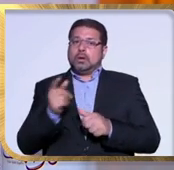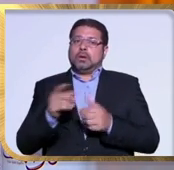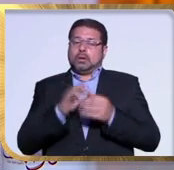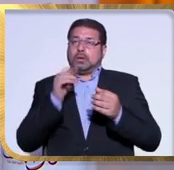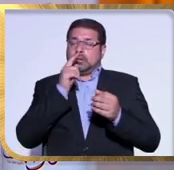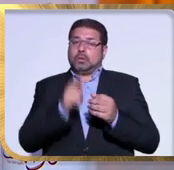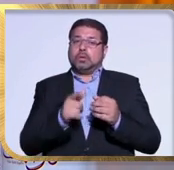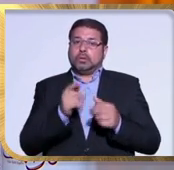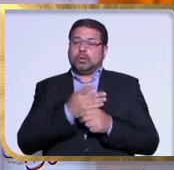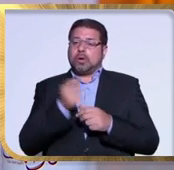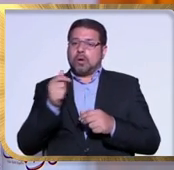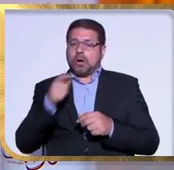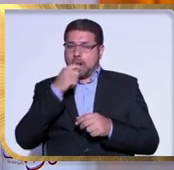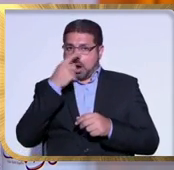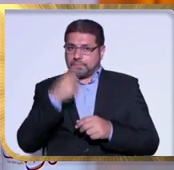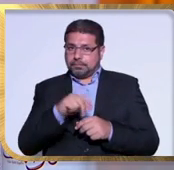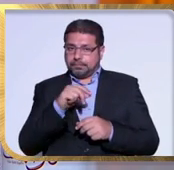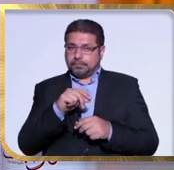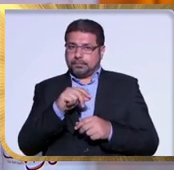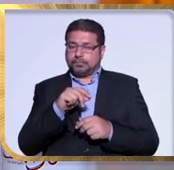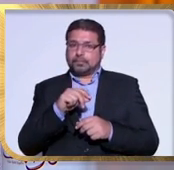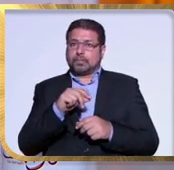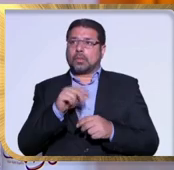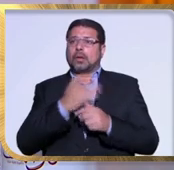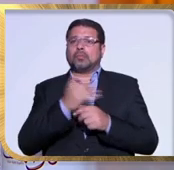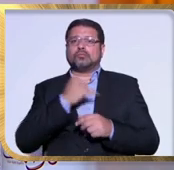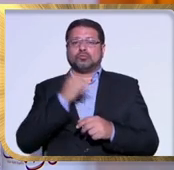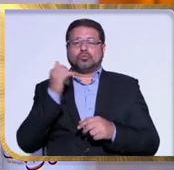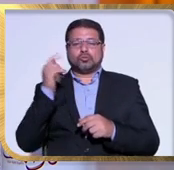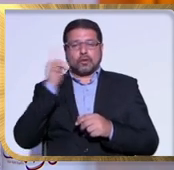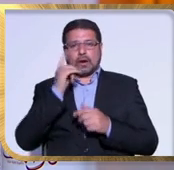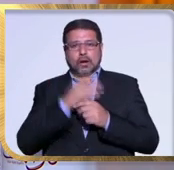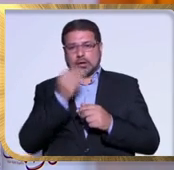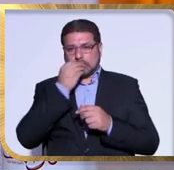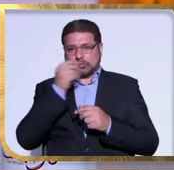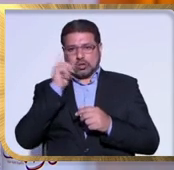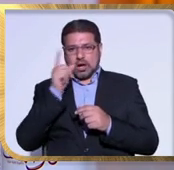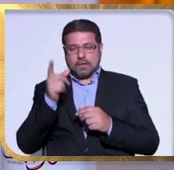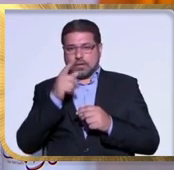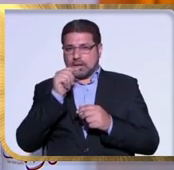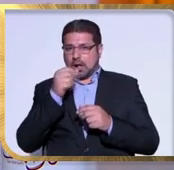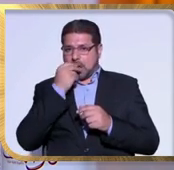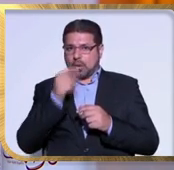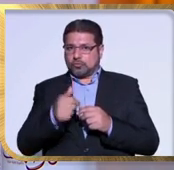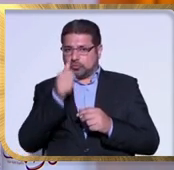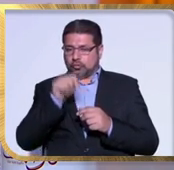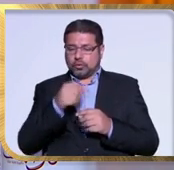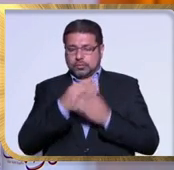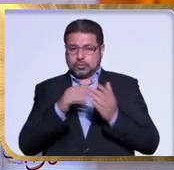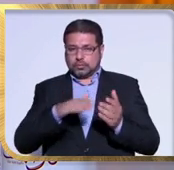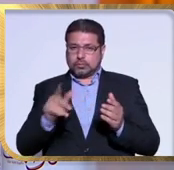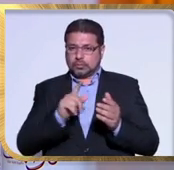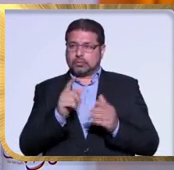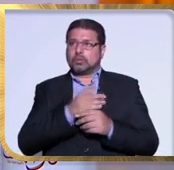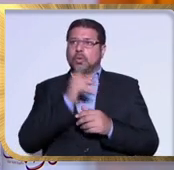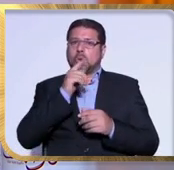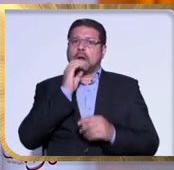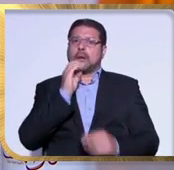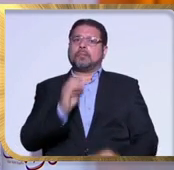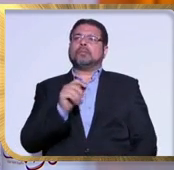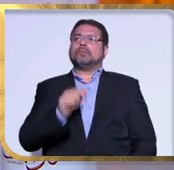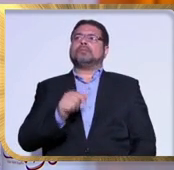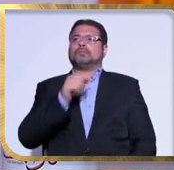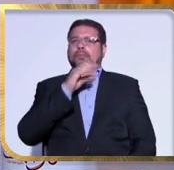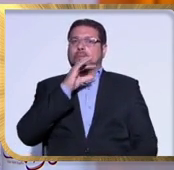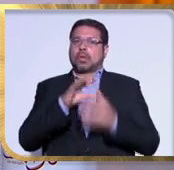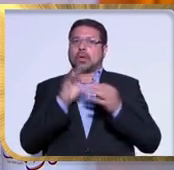بتقولي ان ماله حرام وانت مش عارفه تاكله من هذا المال ولا لا انت واولادك هنجاوب على السؤال ده